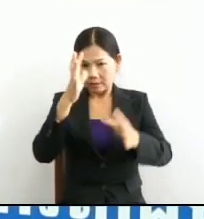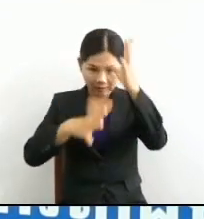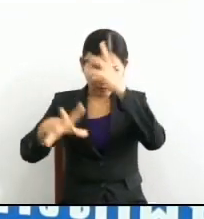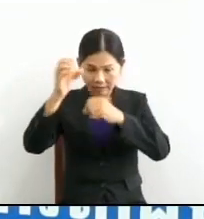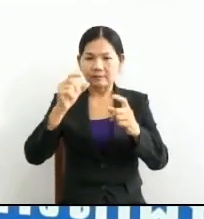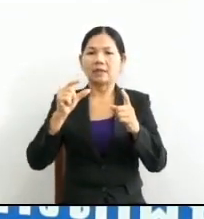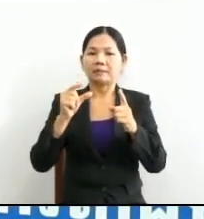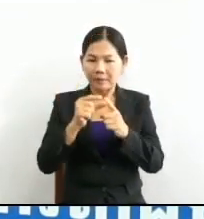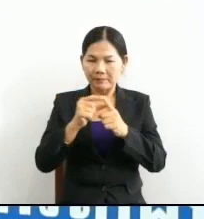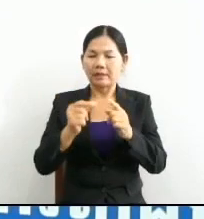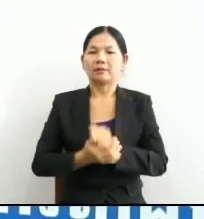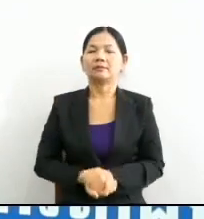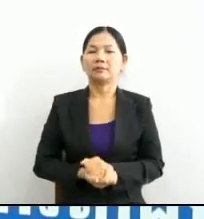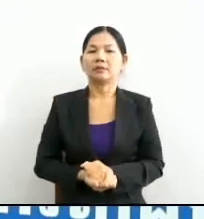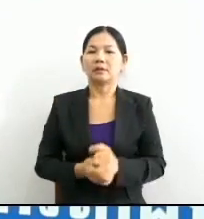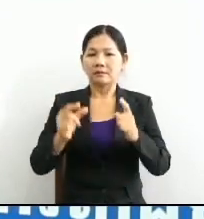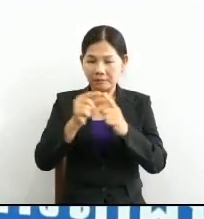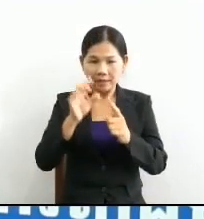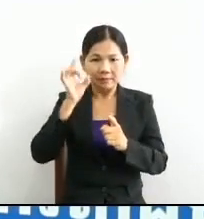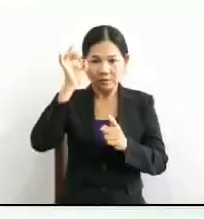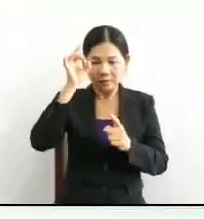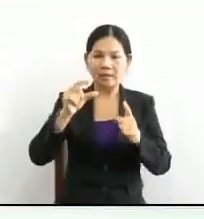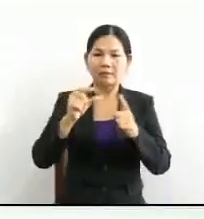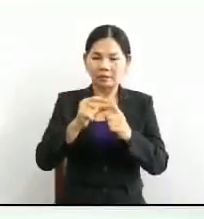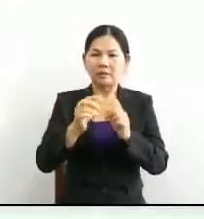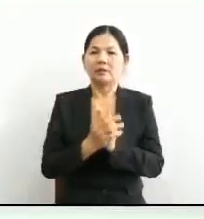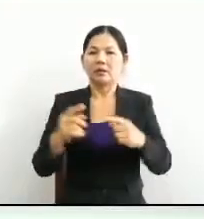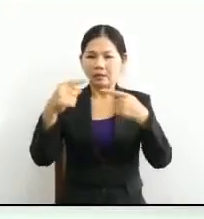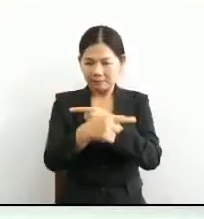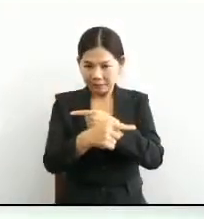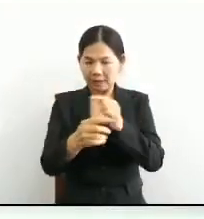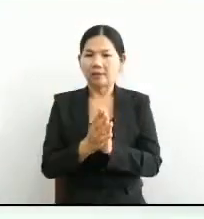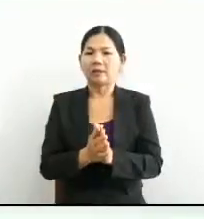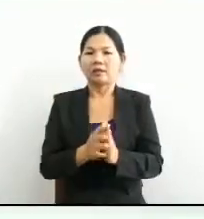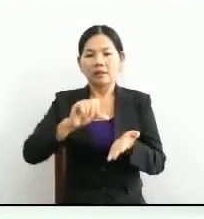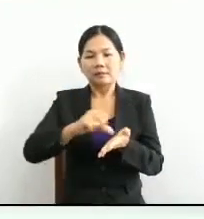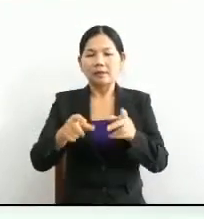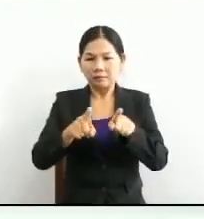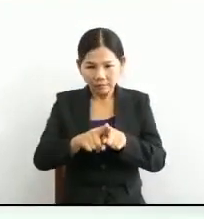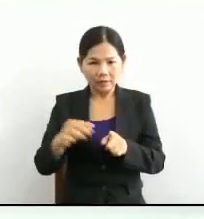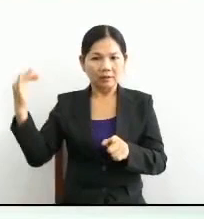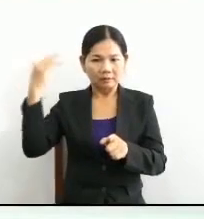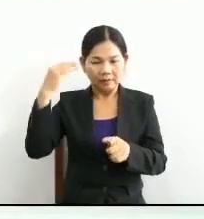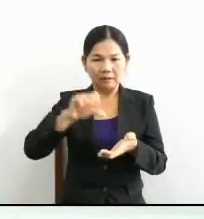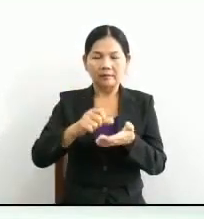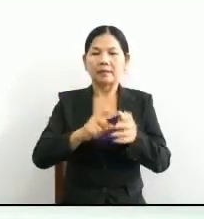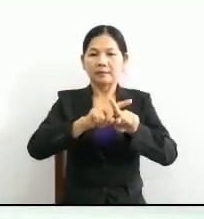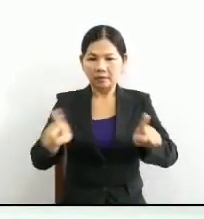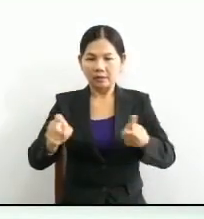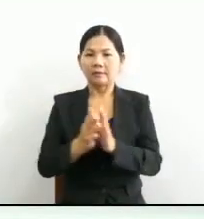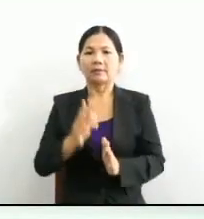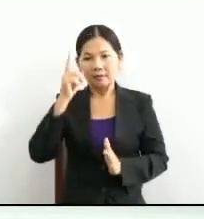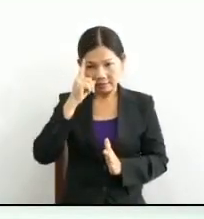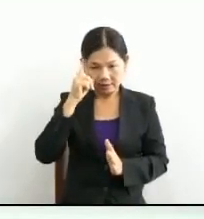lớn bạc để sát cha ẩm nàn tía bần dụ tía bạc để sát về và trở nạ sát nén sát tì sát sát đập bê